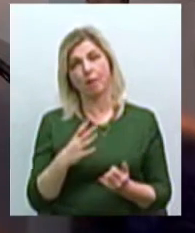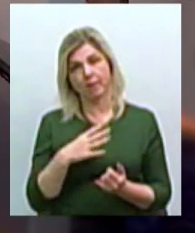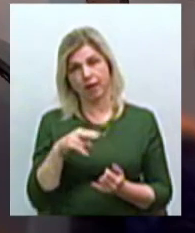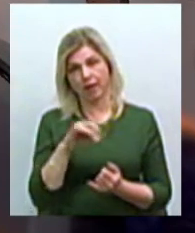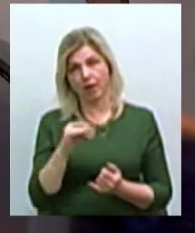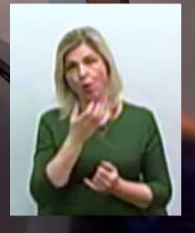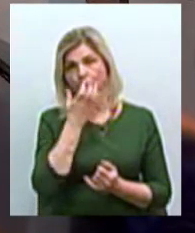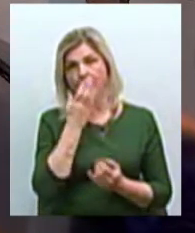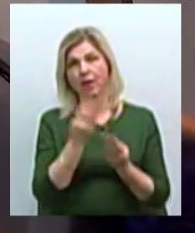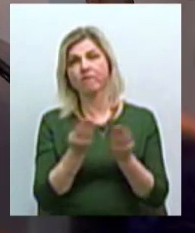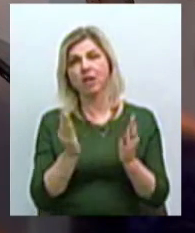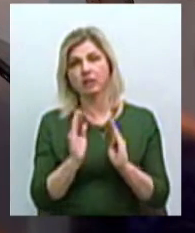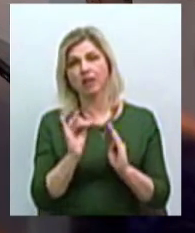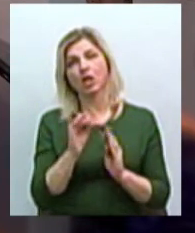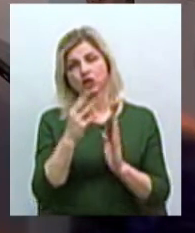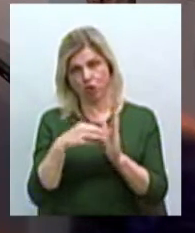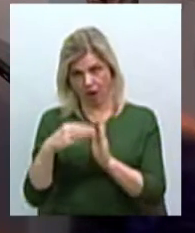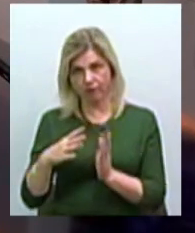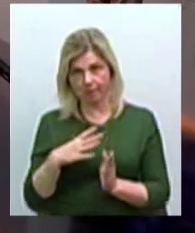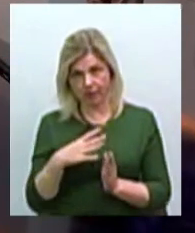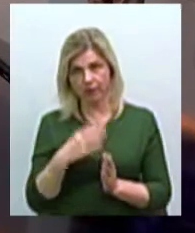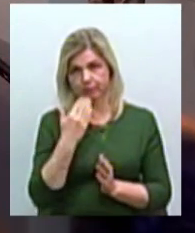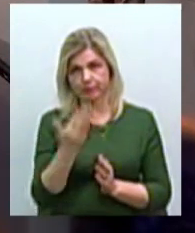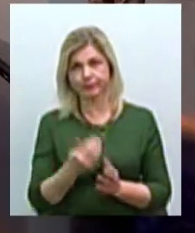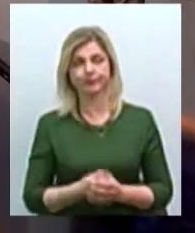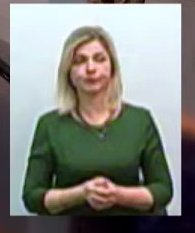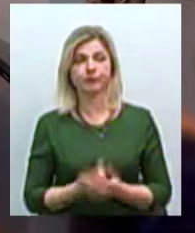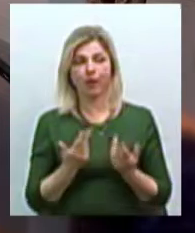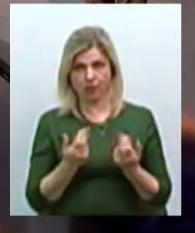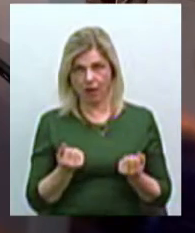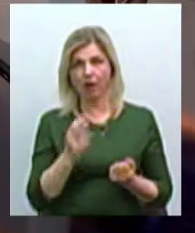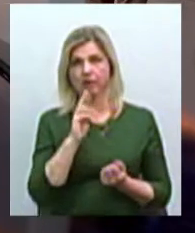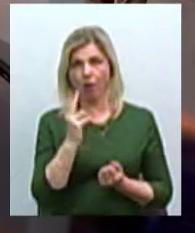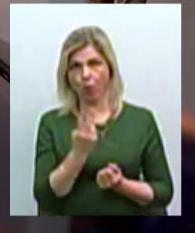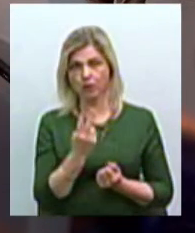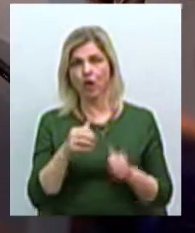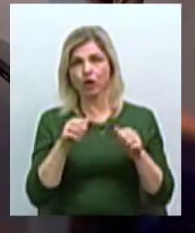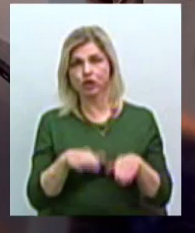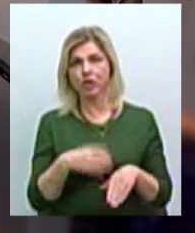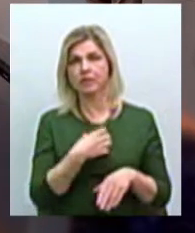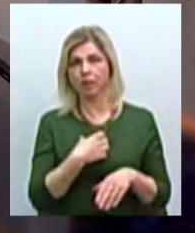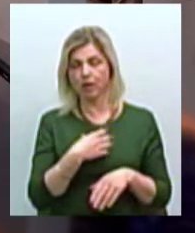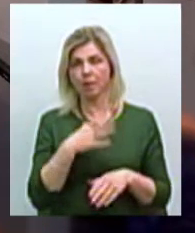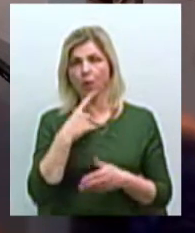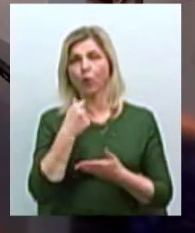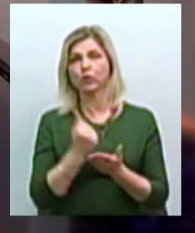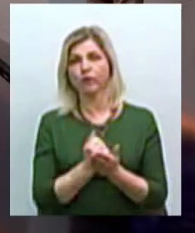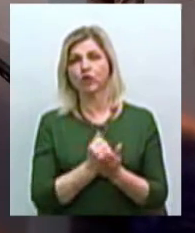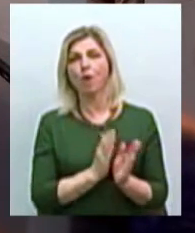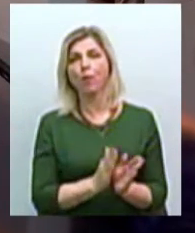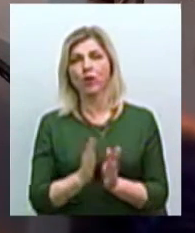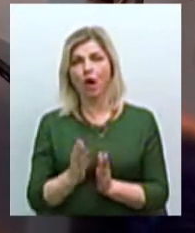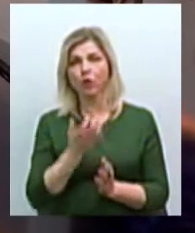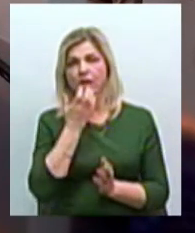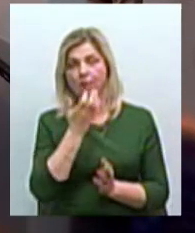утеплены фасады и штрафовали ли кого-то? Значит, действительно, 2 года назад решением исполкома был утвержден порядок утепления